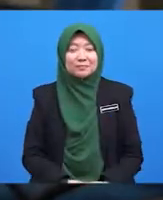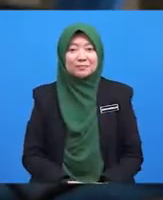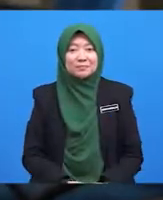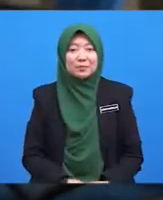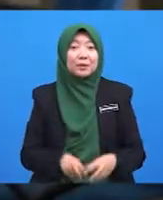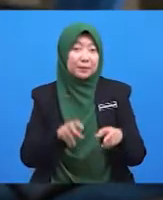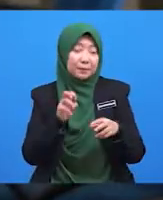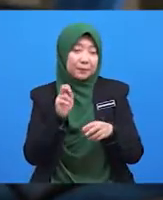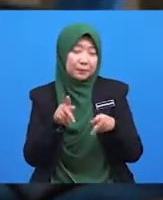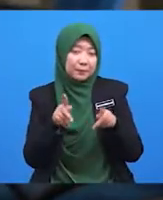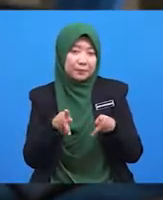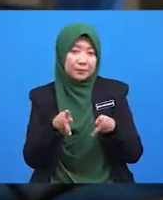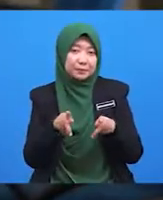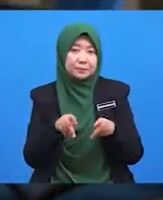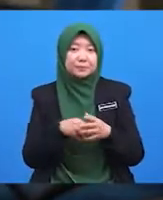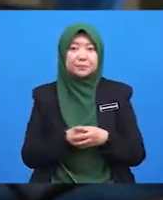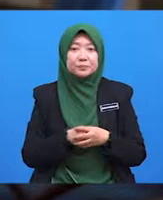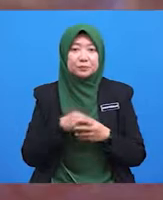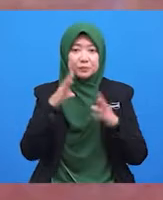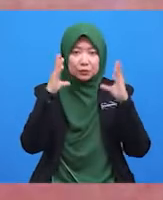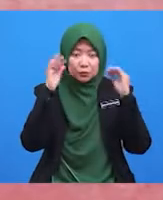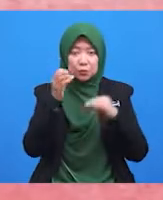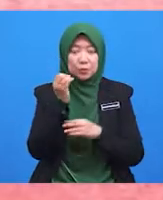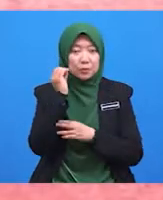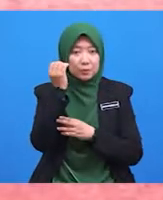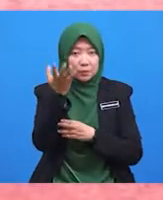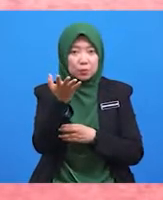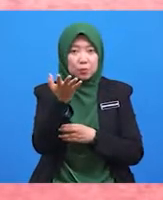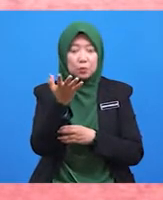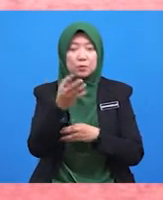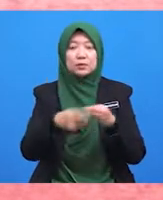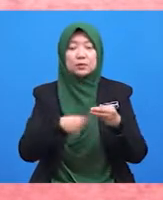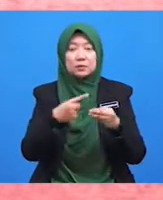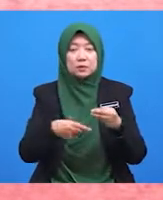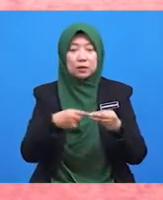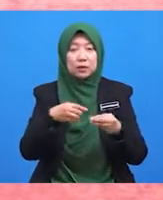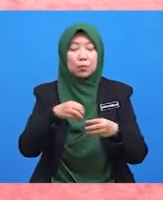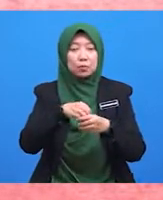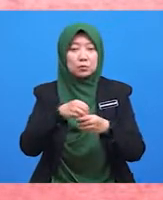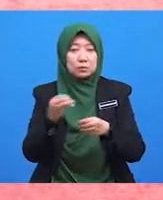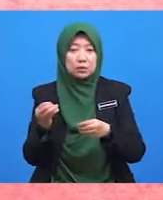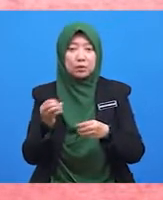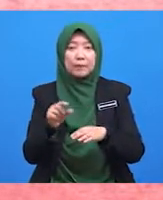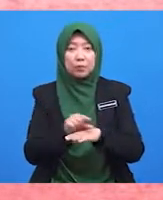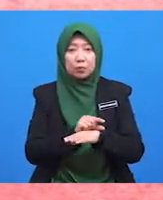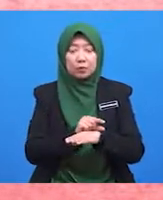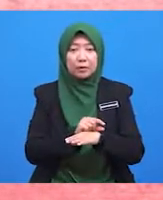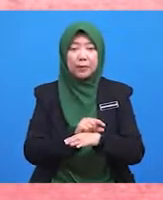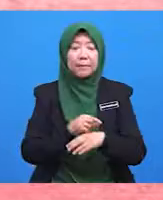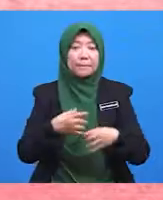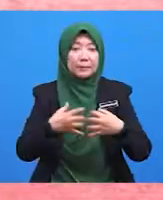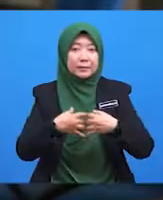para pelajar, saya akan menguraikan serba sedikit berkenaan prosedur menggunakan mesin sedut